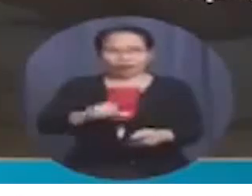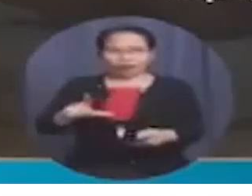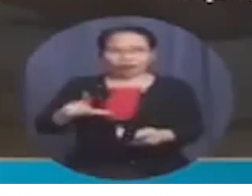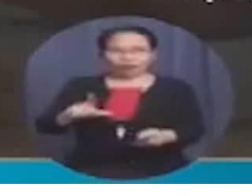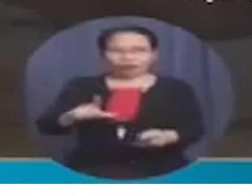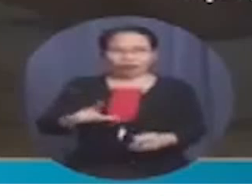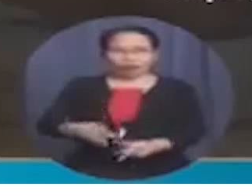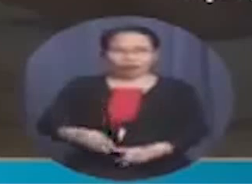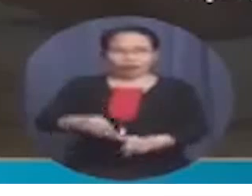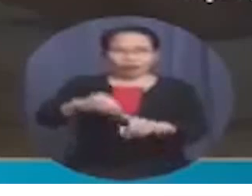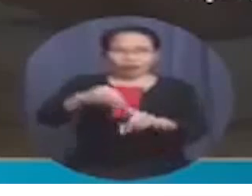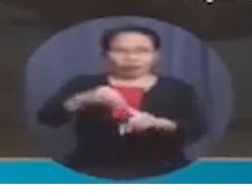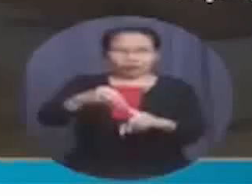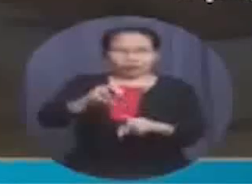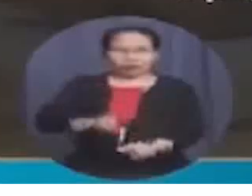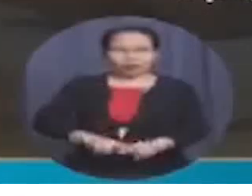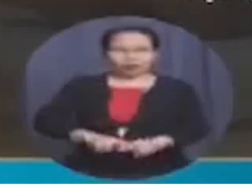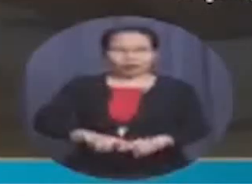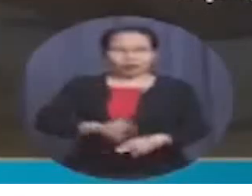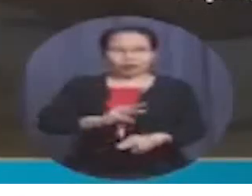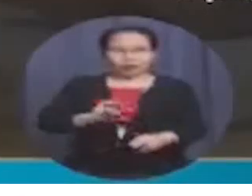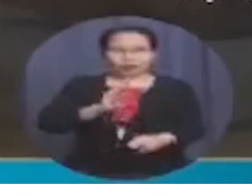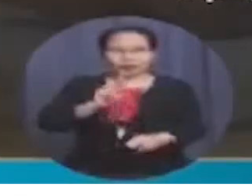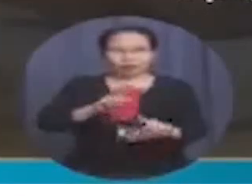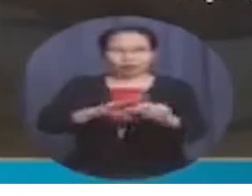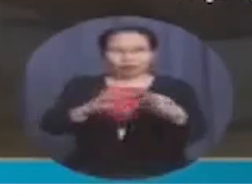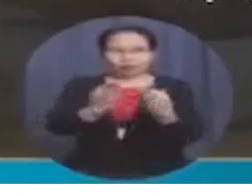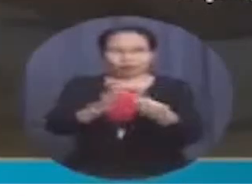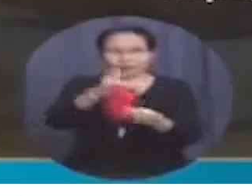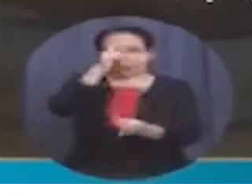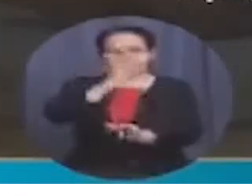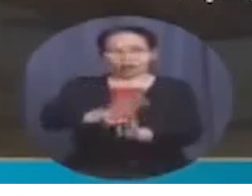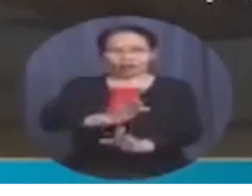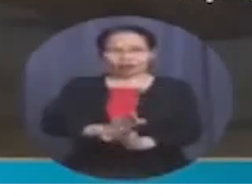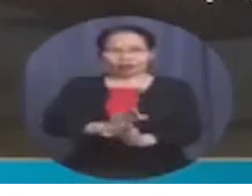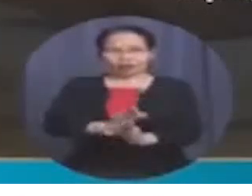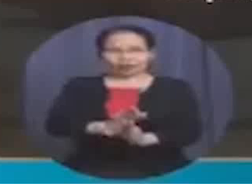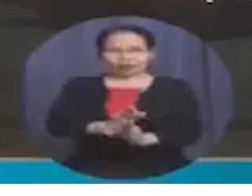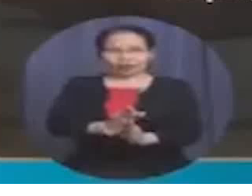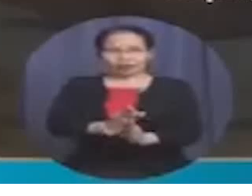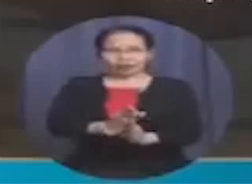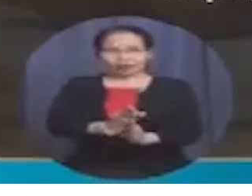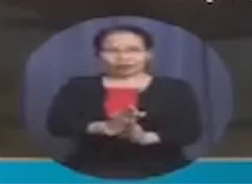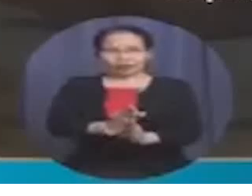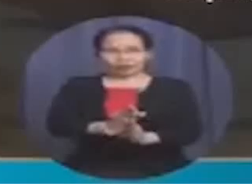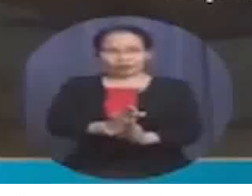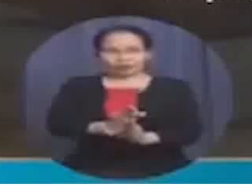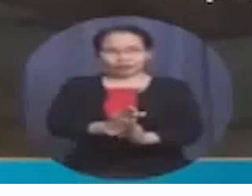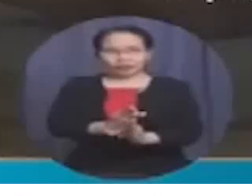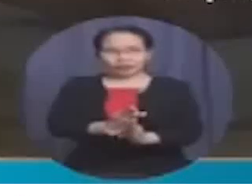karahayan, tagabos na tao. As in, urog na sa mga nasa